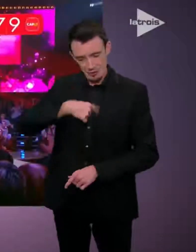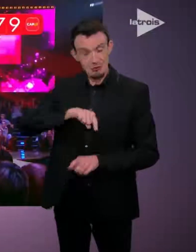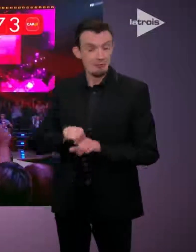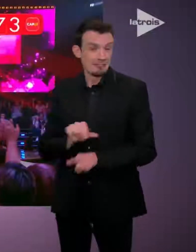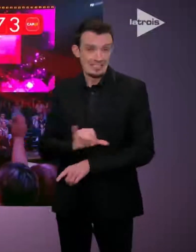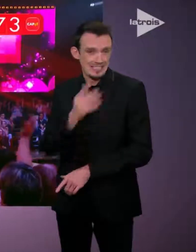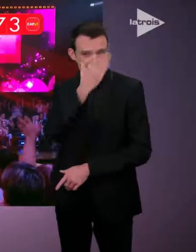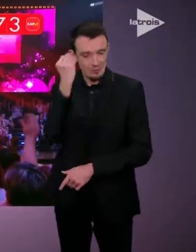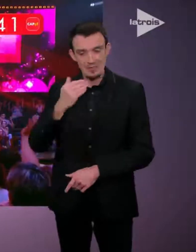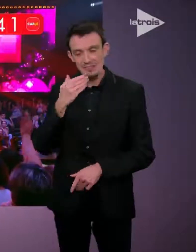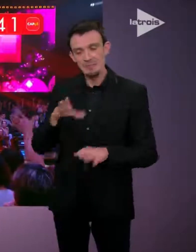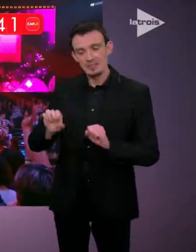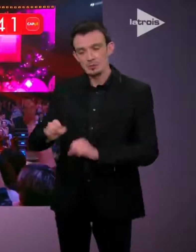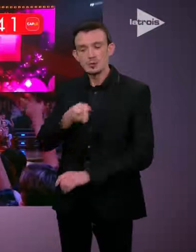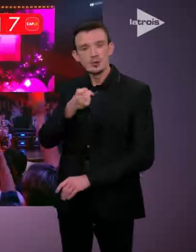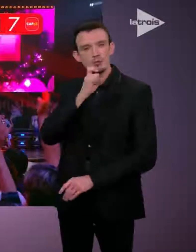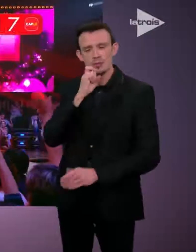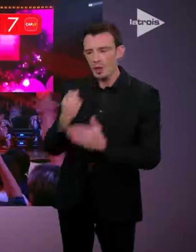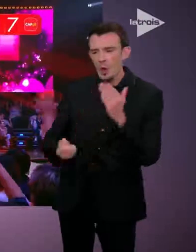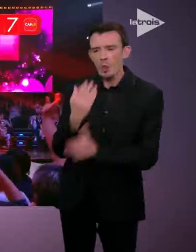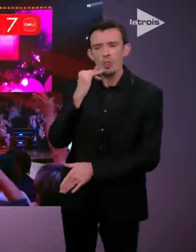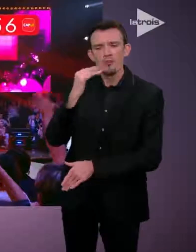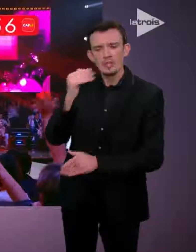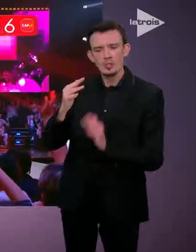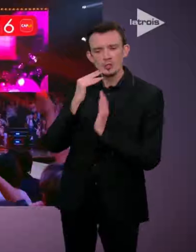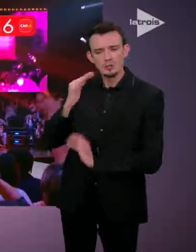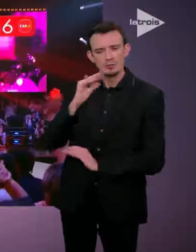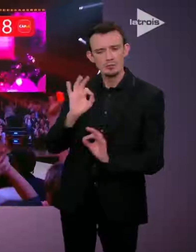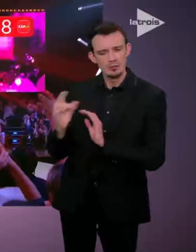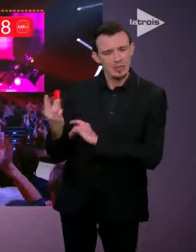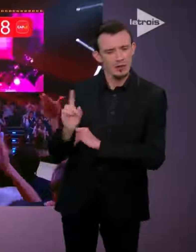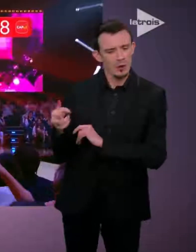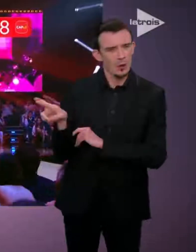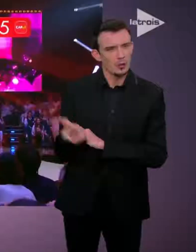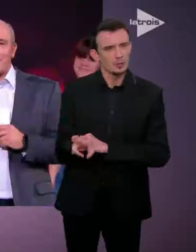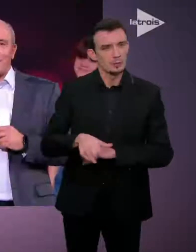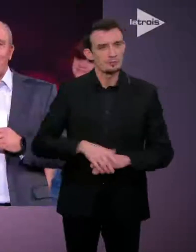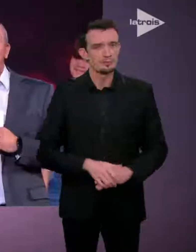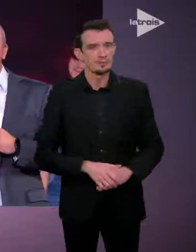Tiff, et on vous retrouve tout à l'heure avec votre nouveau titre, Doesn't Really Matter. François, j'imagine que